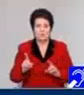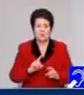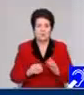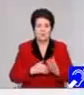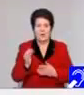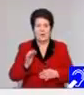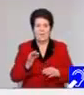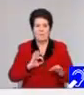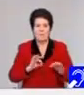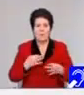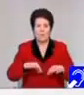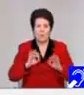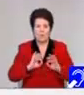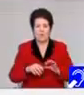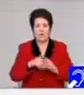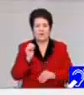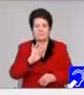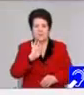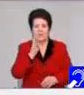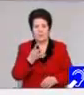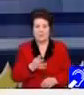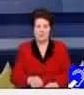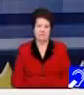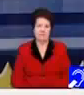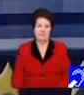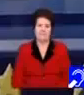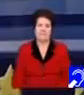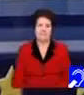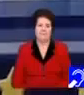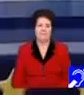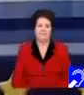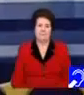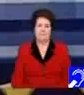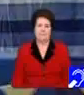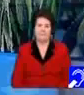al Procurorilor este ales pentru o perioadă de 4 ani.